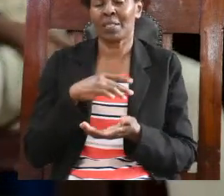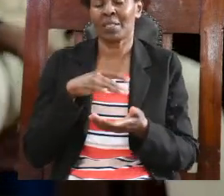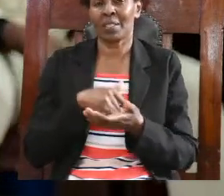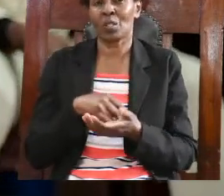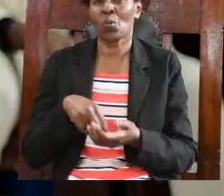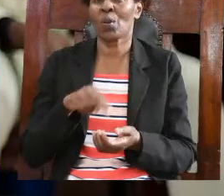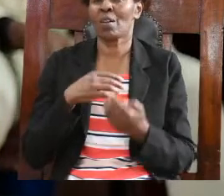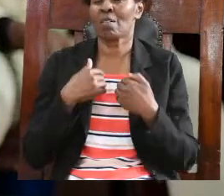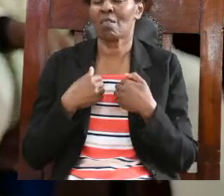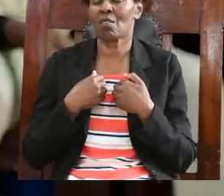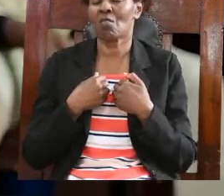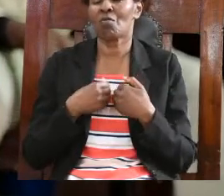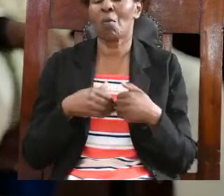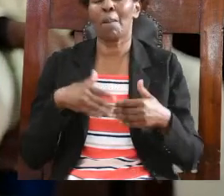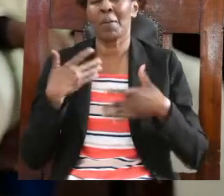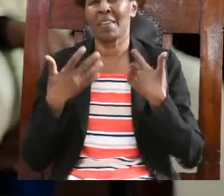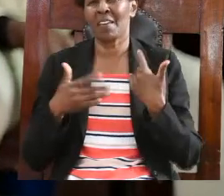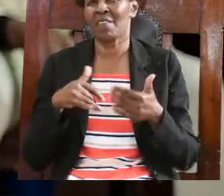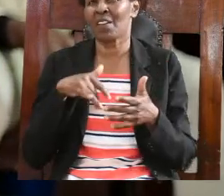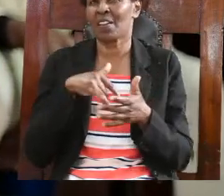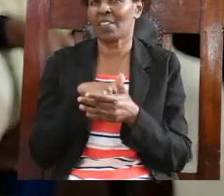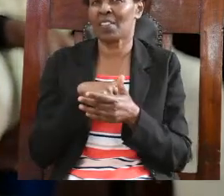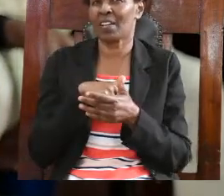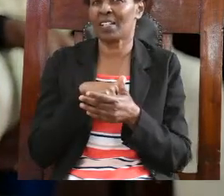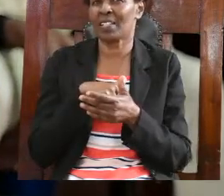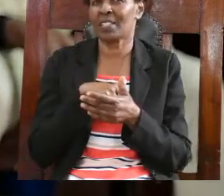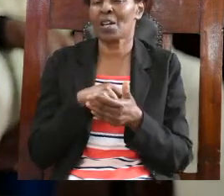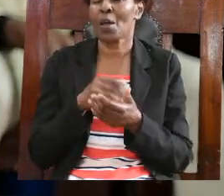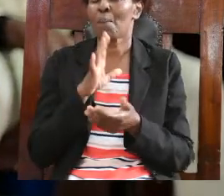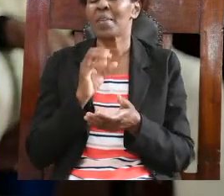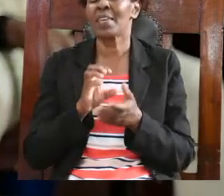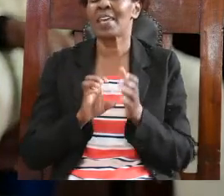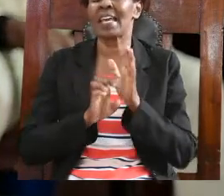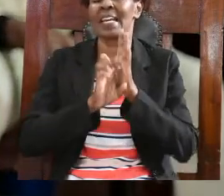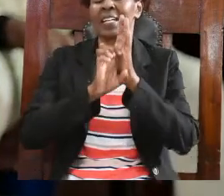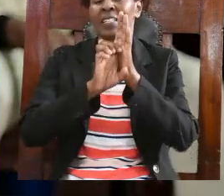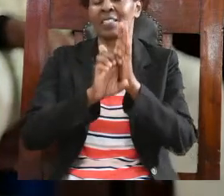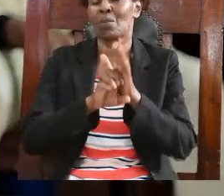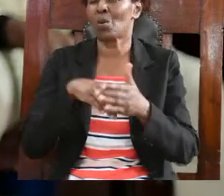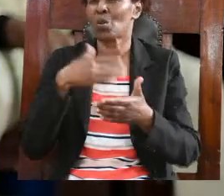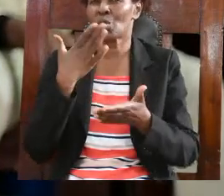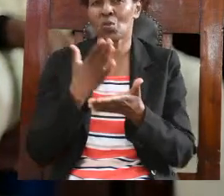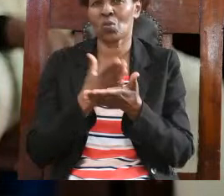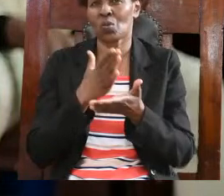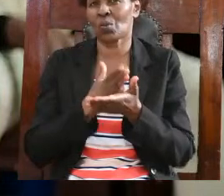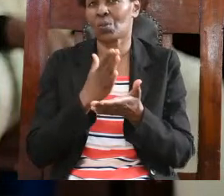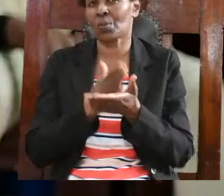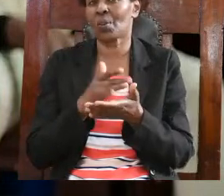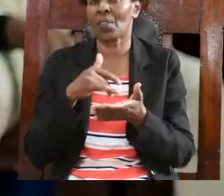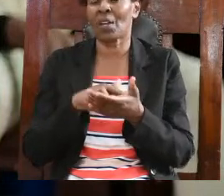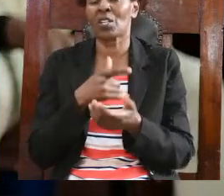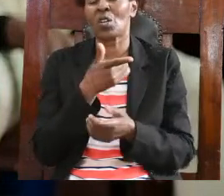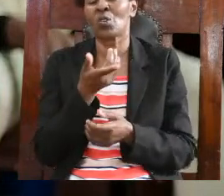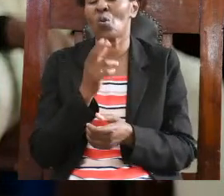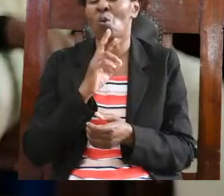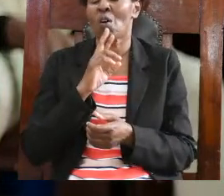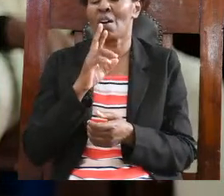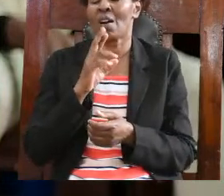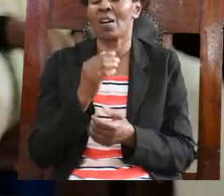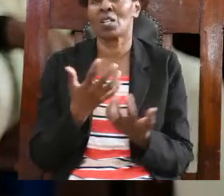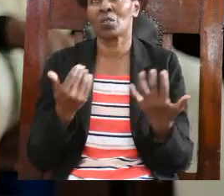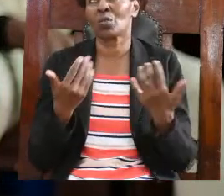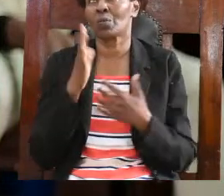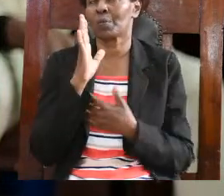na tabia inayokuwa kielelezo kwa uhakika sisi ni wana wa